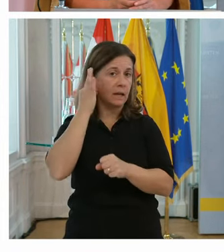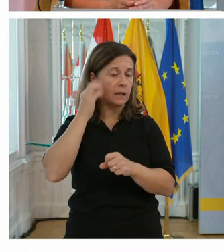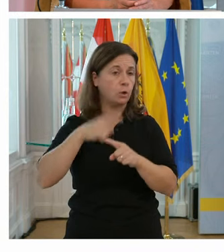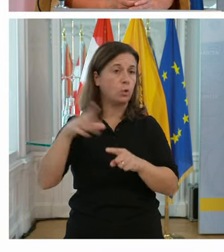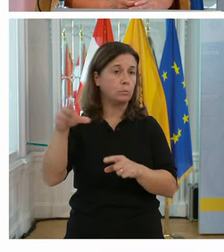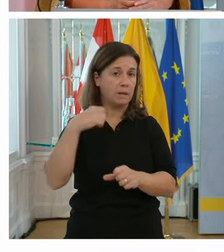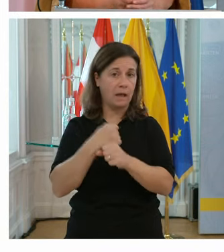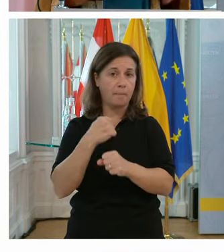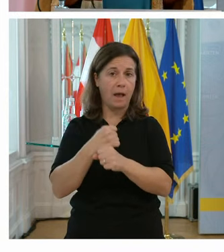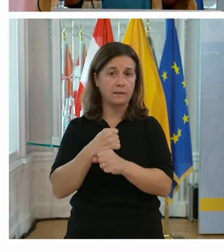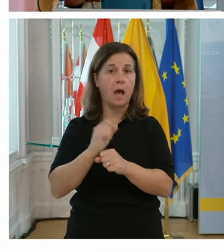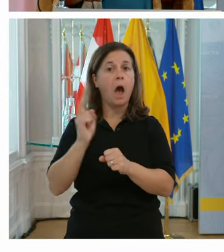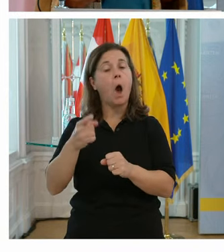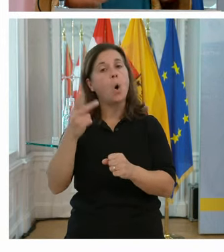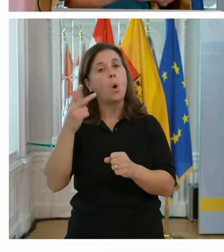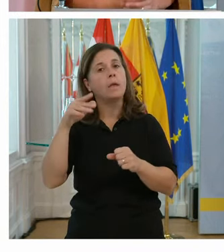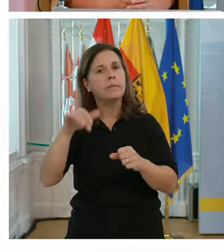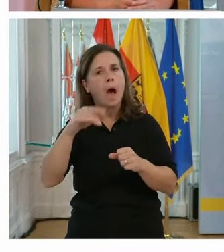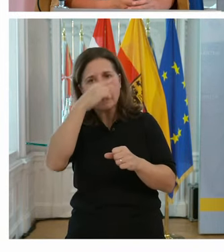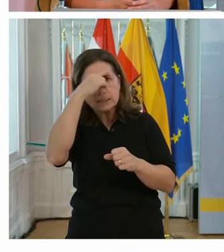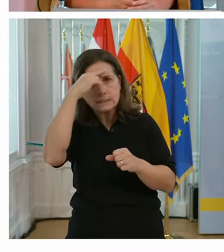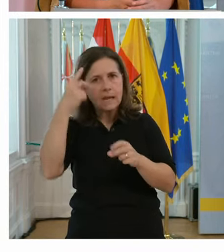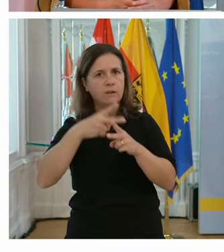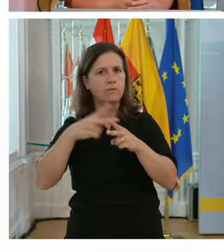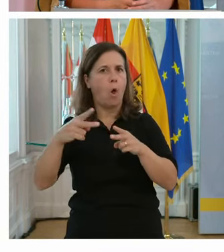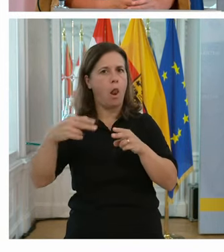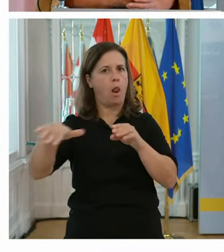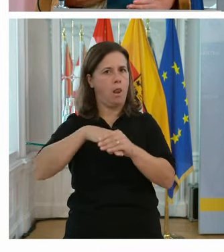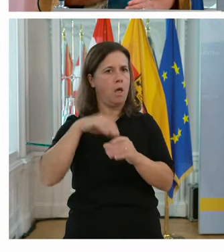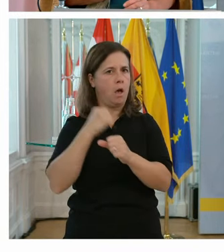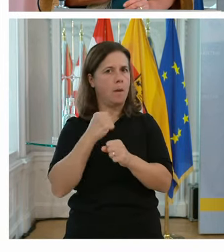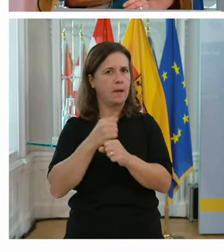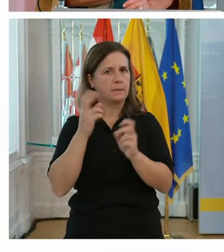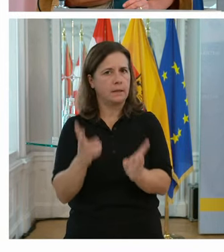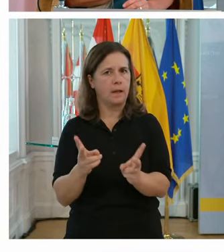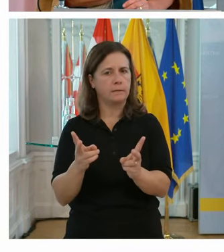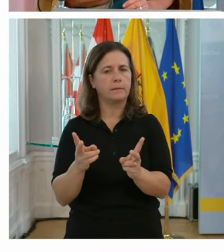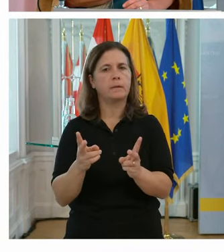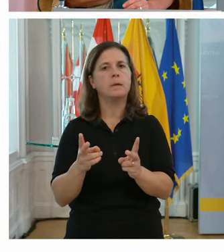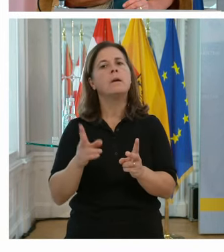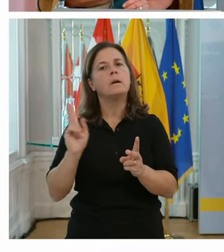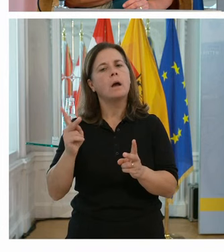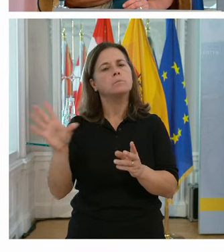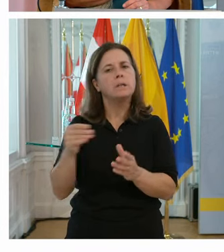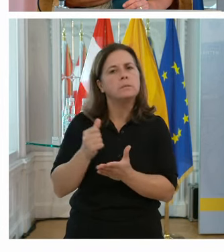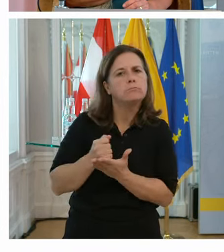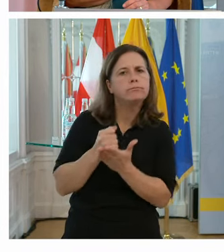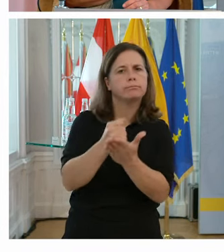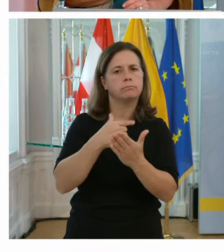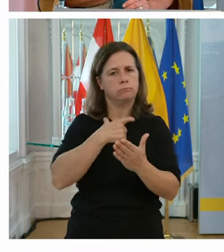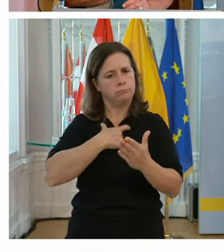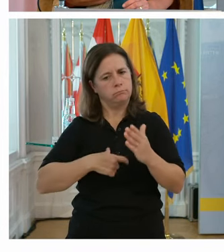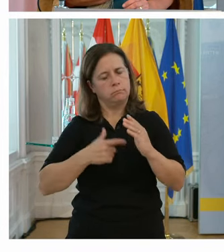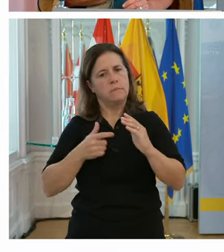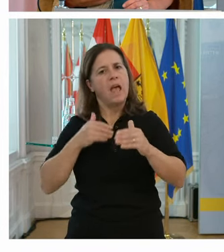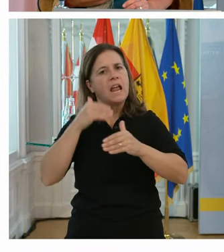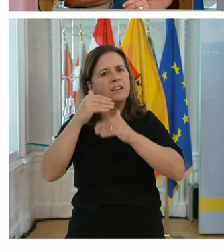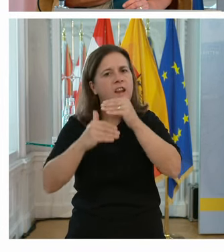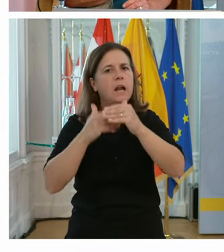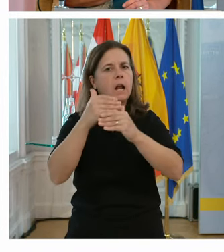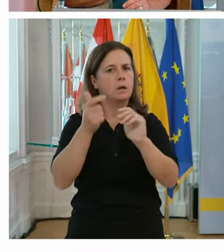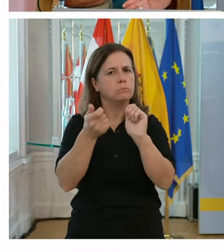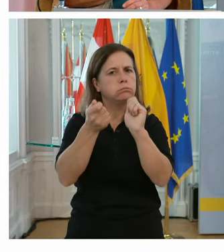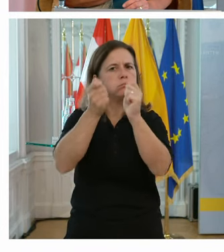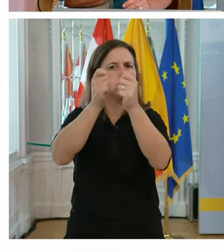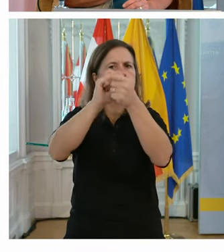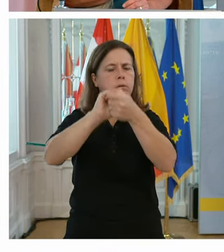Mitarbeiter hier auch Sinn erfüllt arbeiten können, beitragen können, sich verwirklichen können und zu einem